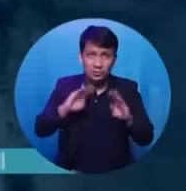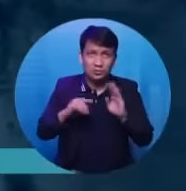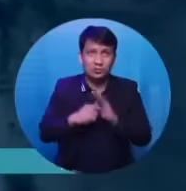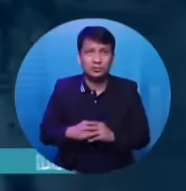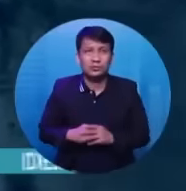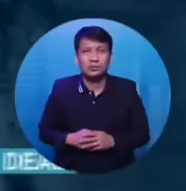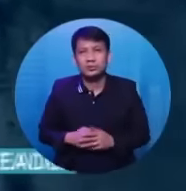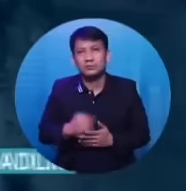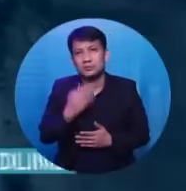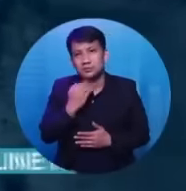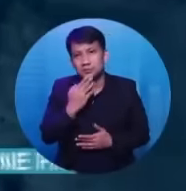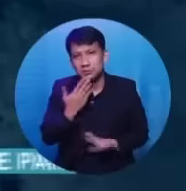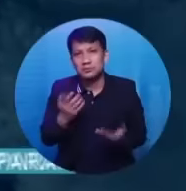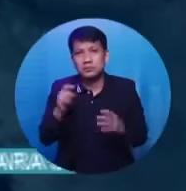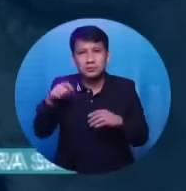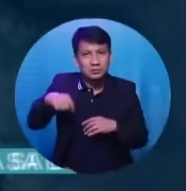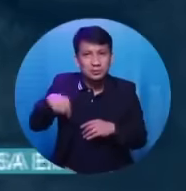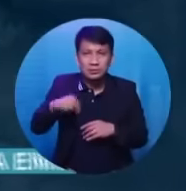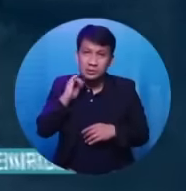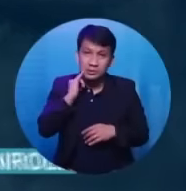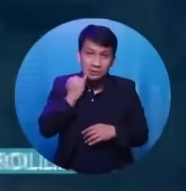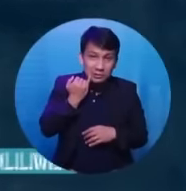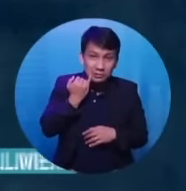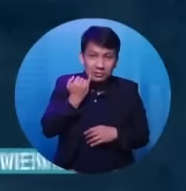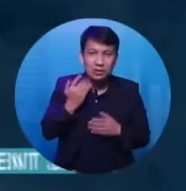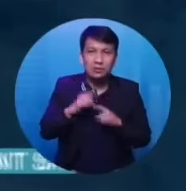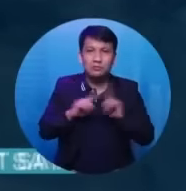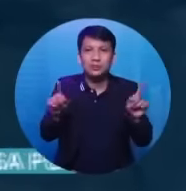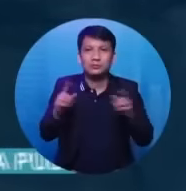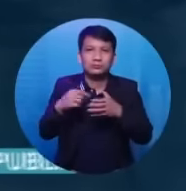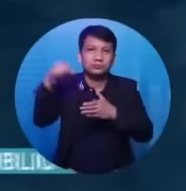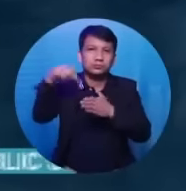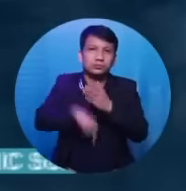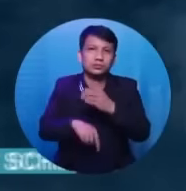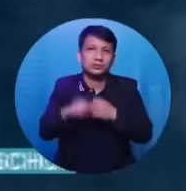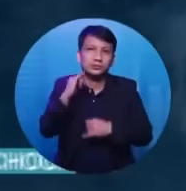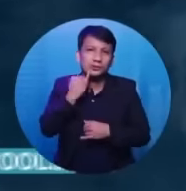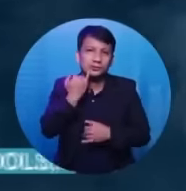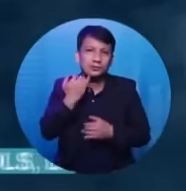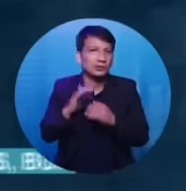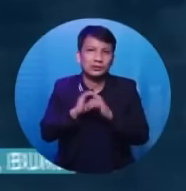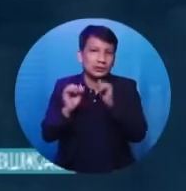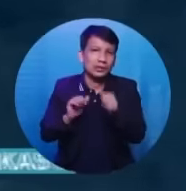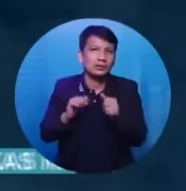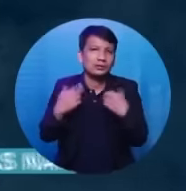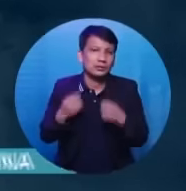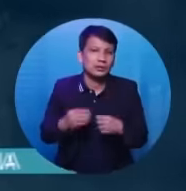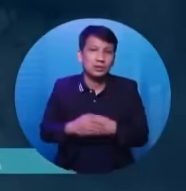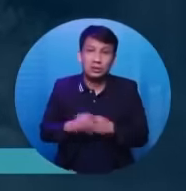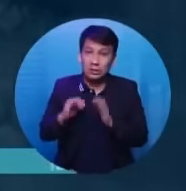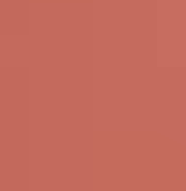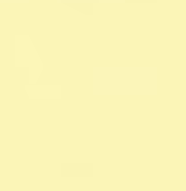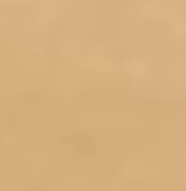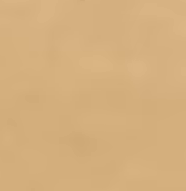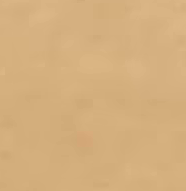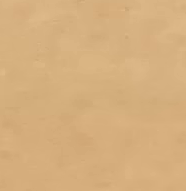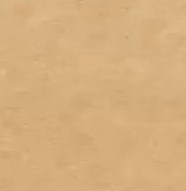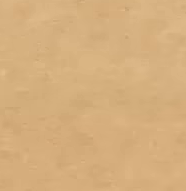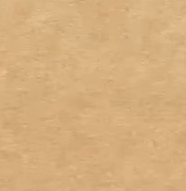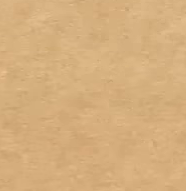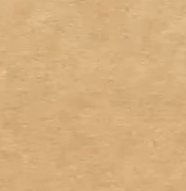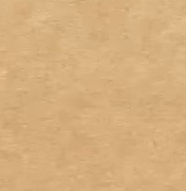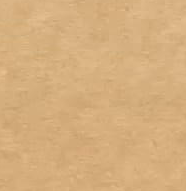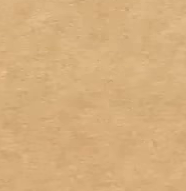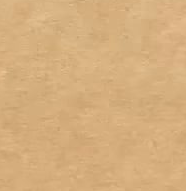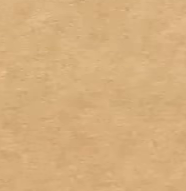parang lambing yan eh. Kailangan yan. Pero pag too much na, unhealthy na. So dapat yung selos ilagay sa lugar.